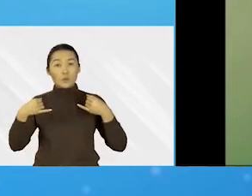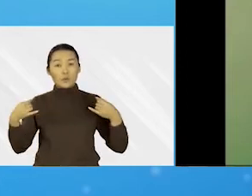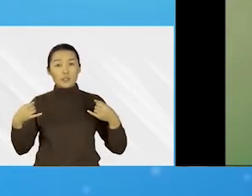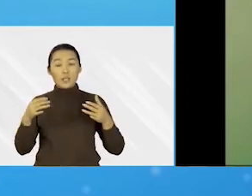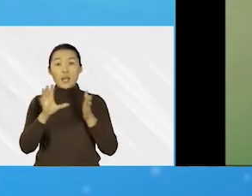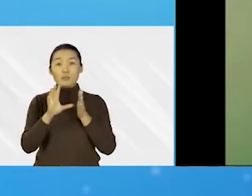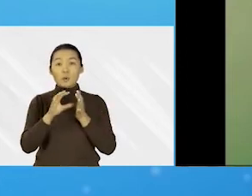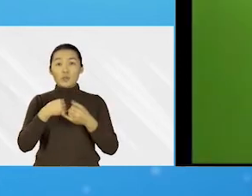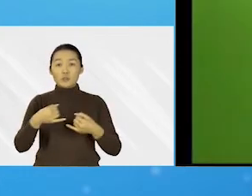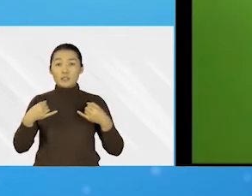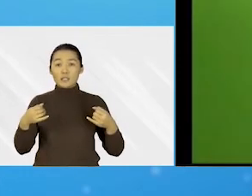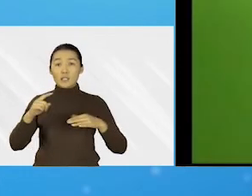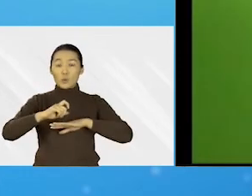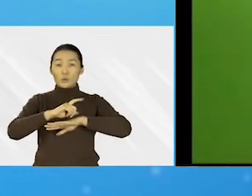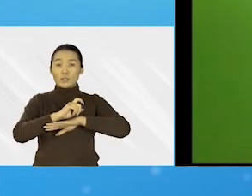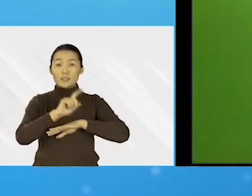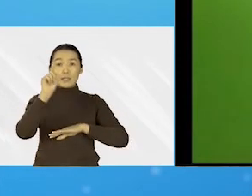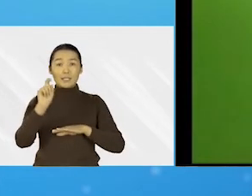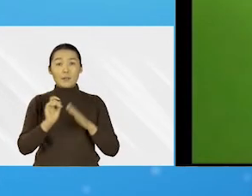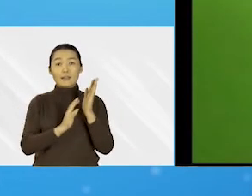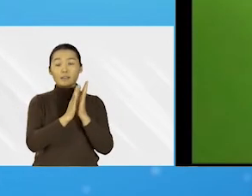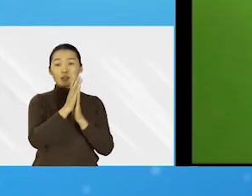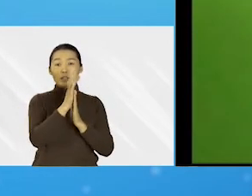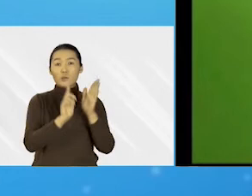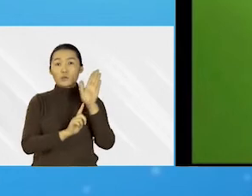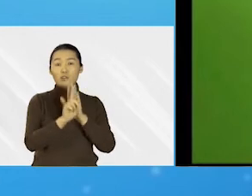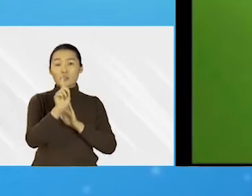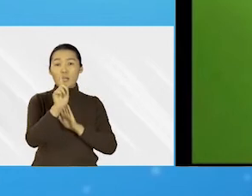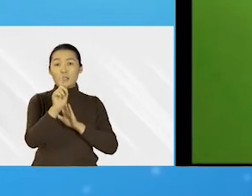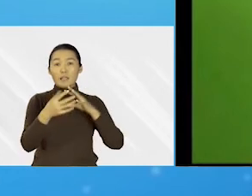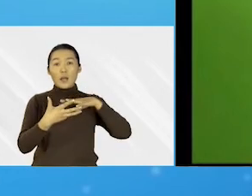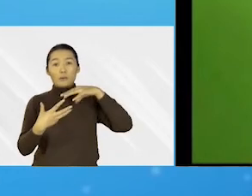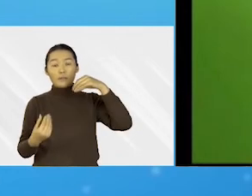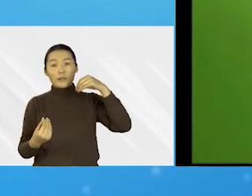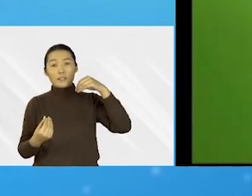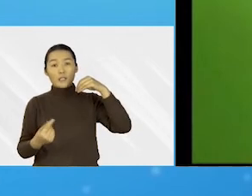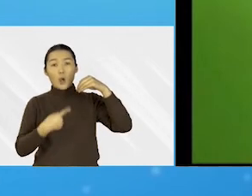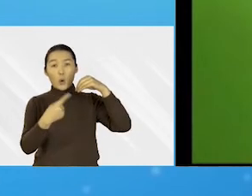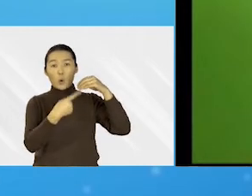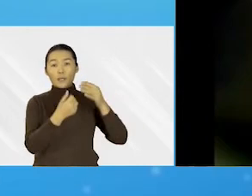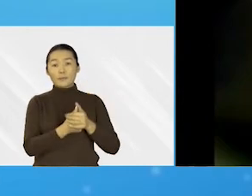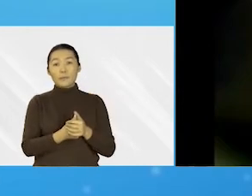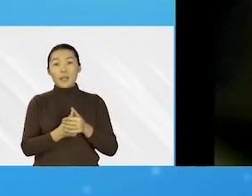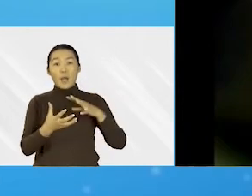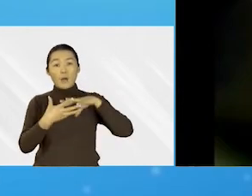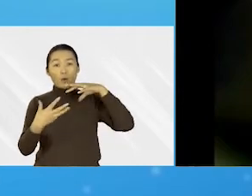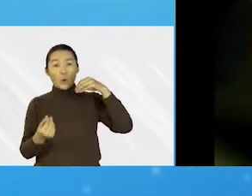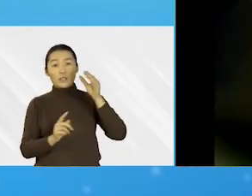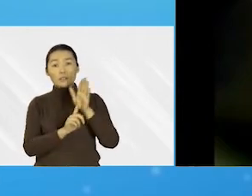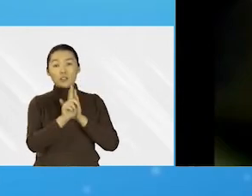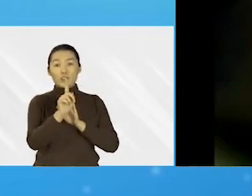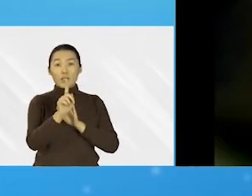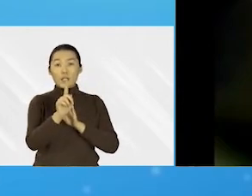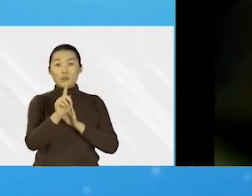помощью гусеница прикрепляется к растению и начинает свивать вокруг себя кокон. В коконе начинают происходить